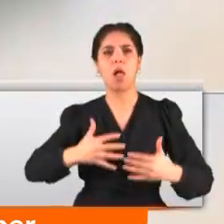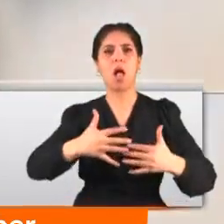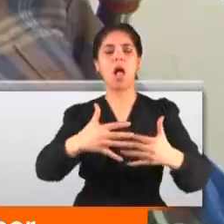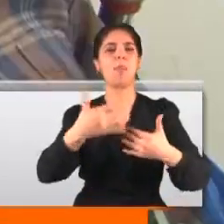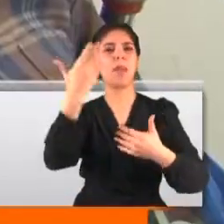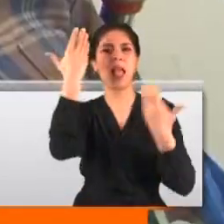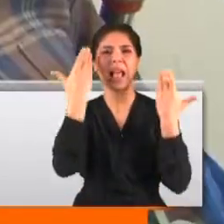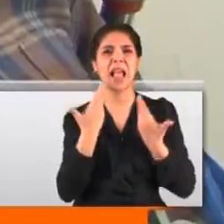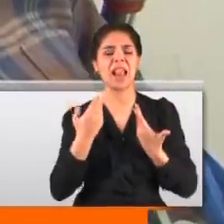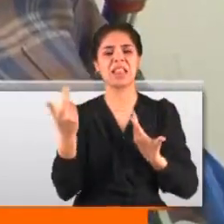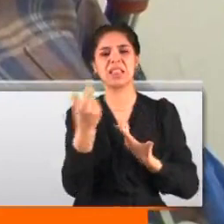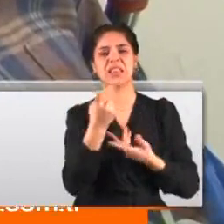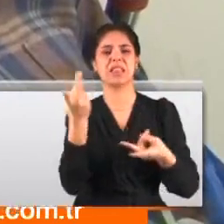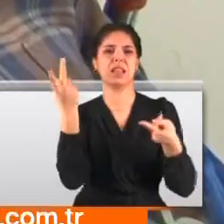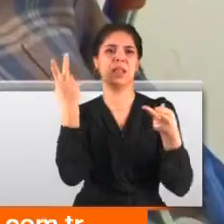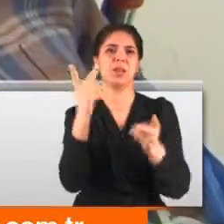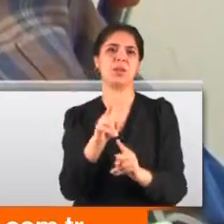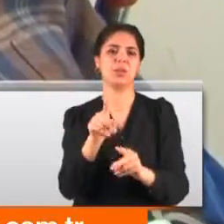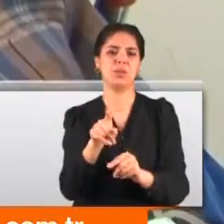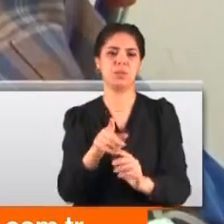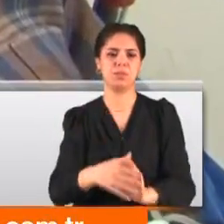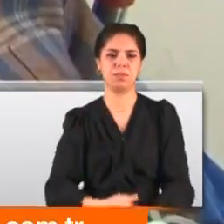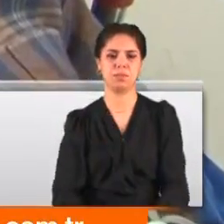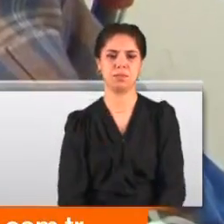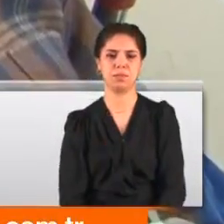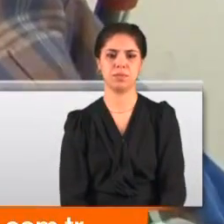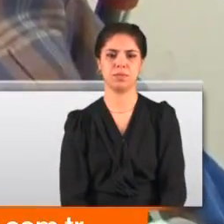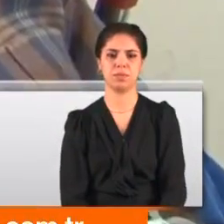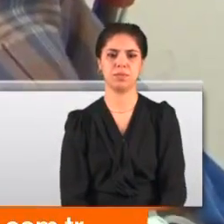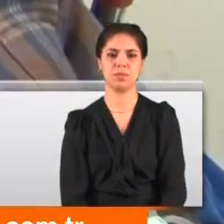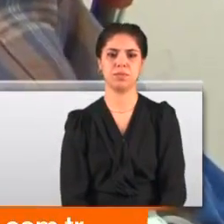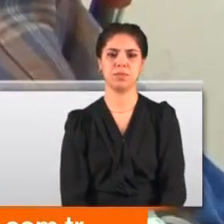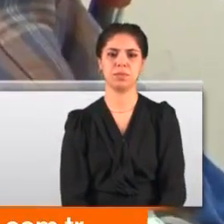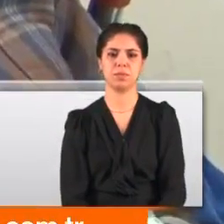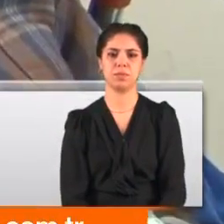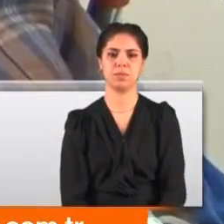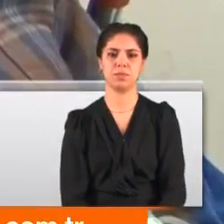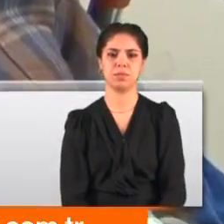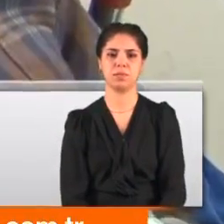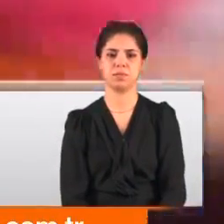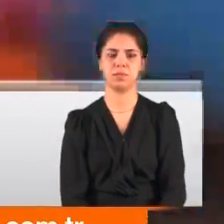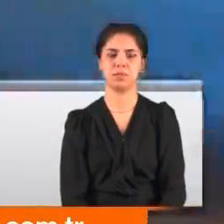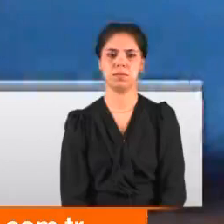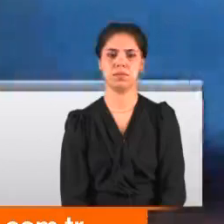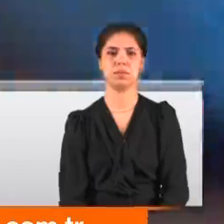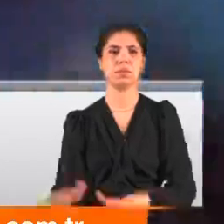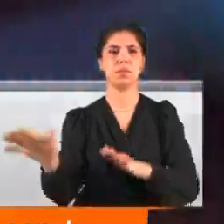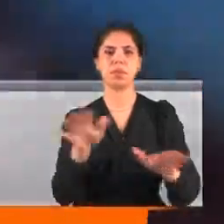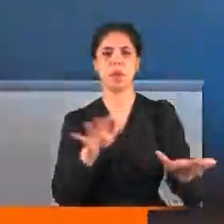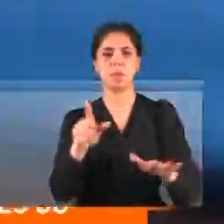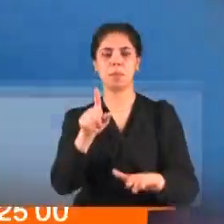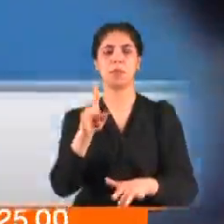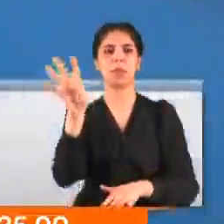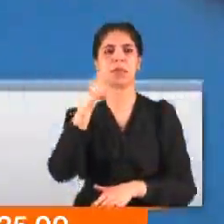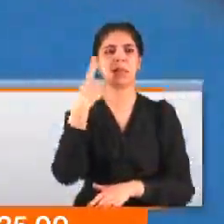can verdi. Eğer o çayı kuyumasak da çıksaymışsak bu felakette kurtuldu da. Deprem felaketinde